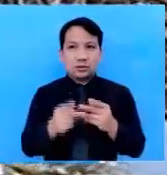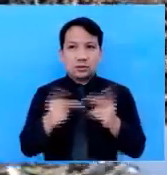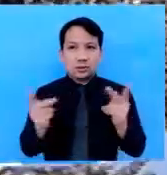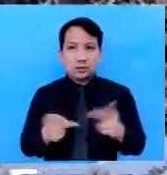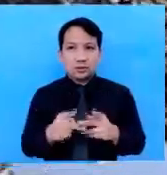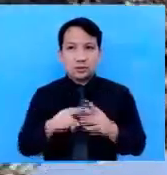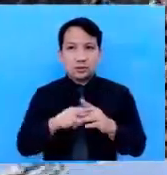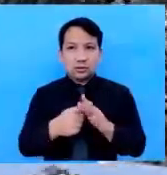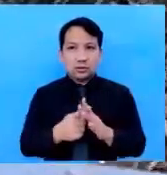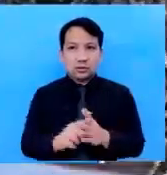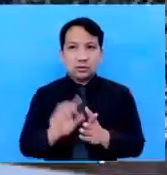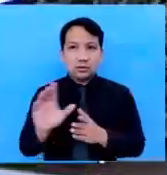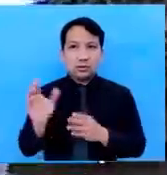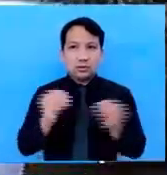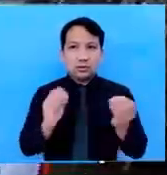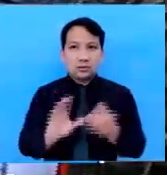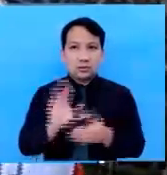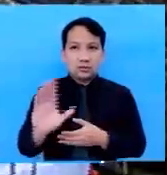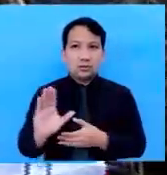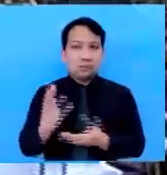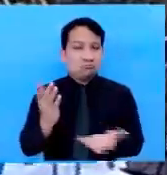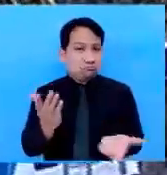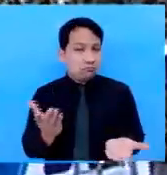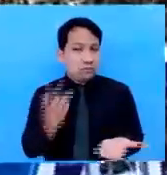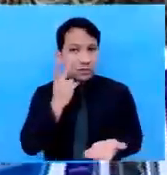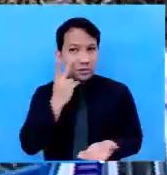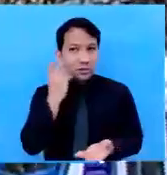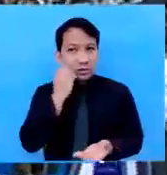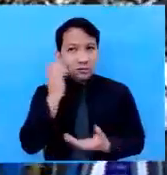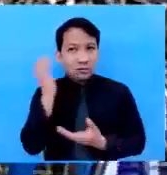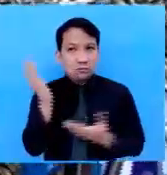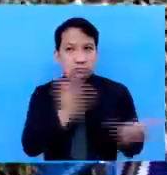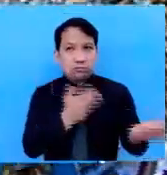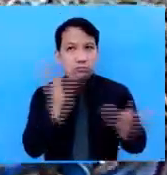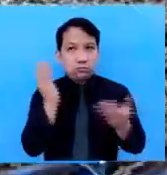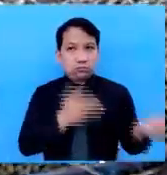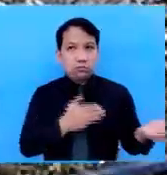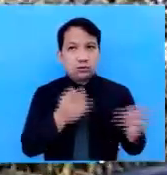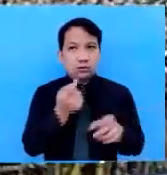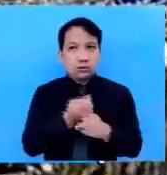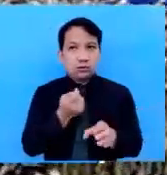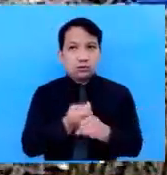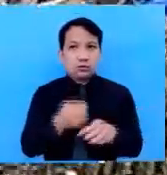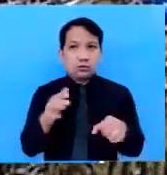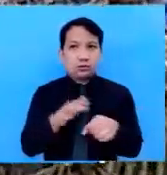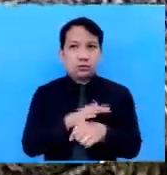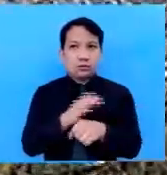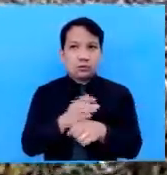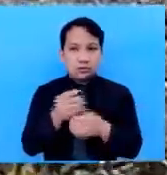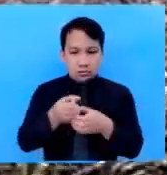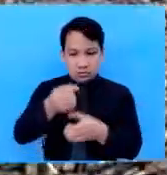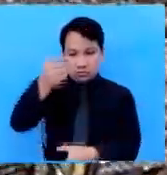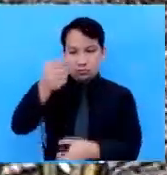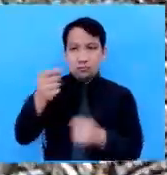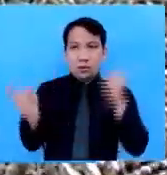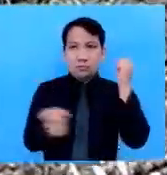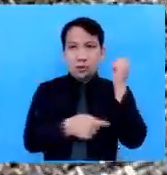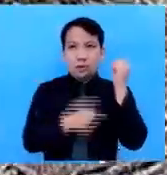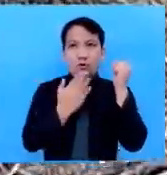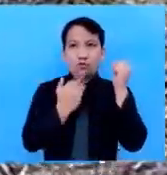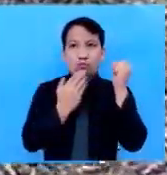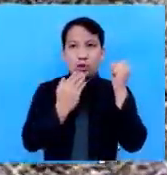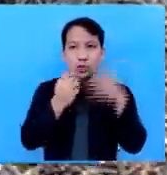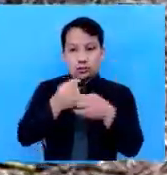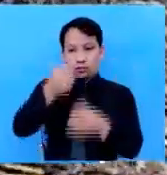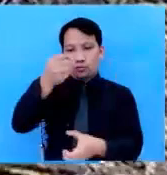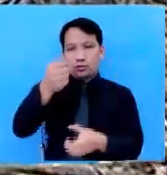ng kanilang operasyon. Kaya naman, maya't maya na ang dating ng mga truck na puno ng mga tubo. 60% ng sugar